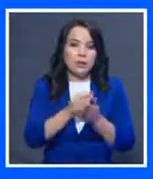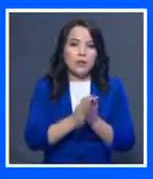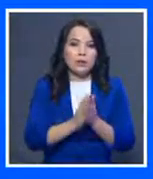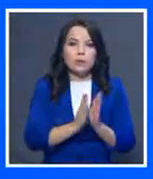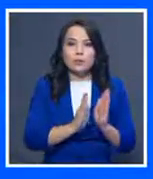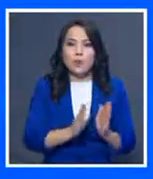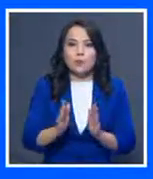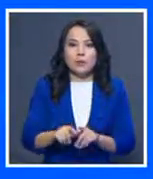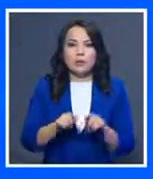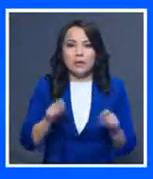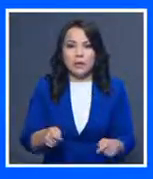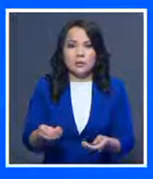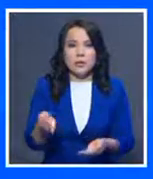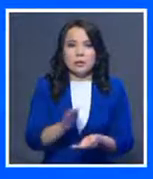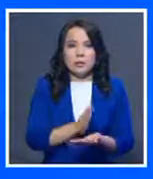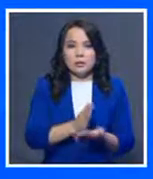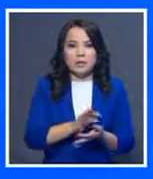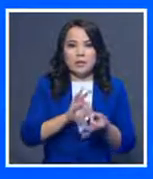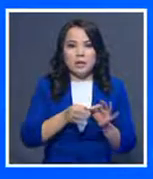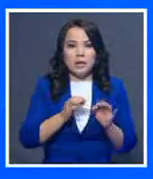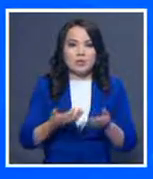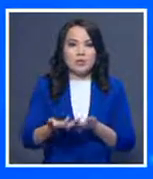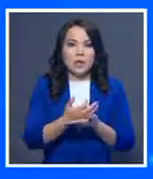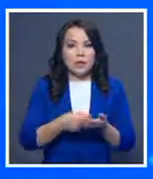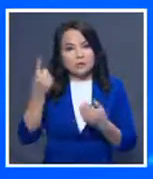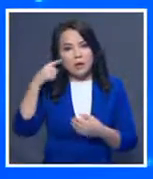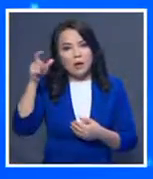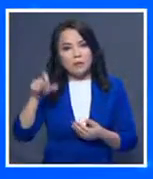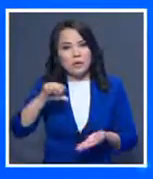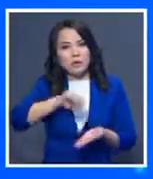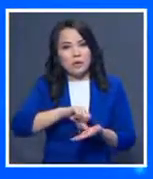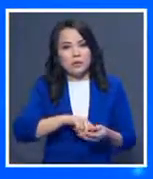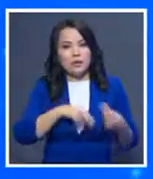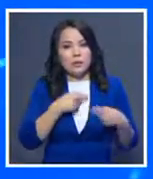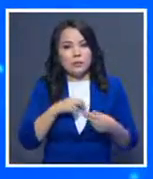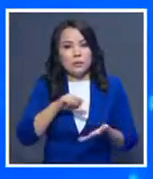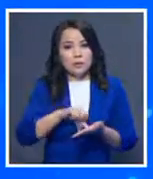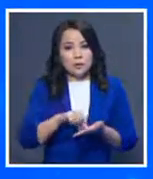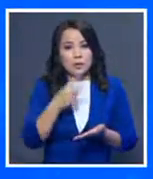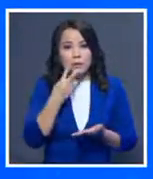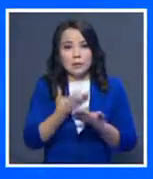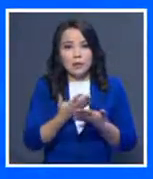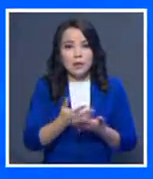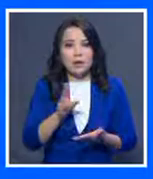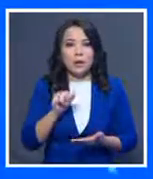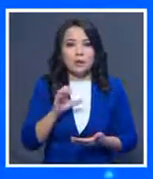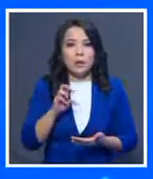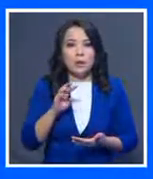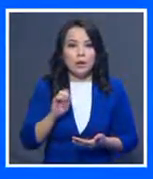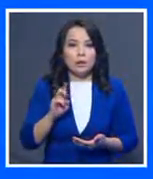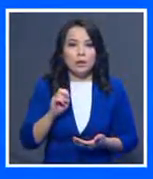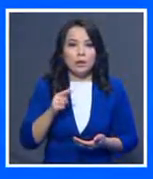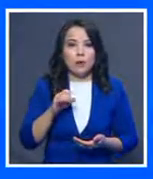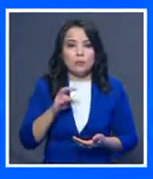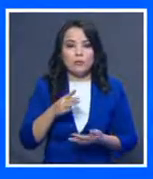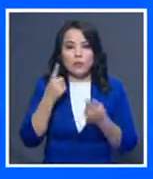кітап таныстырылды. Сыр сұхбатқа негізделген жинақтың авторы ақын, еліміздің еңбек сіңірген қайраткері Қасымхан Бегманов.